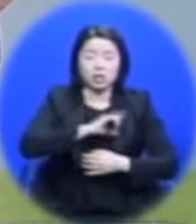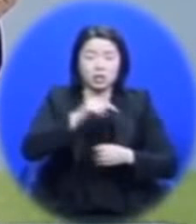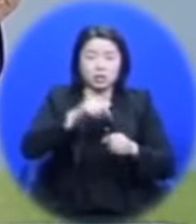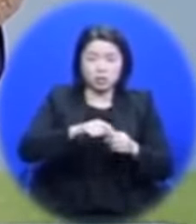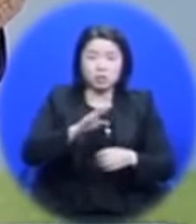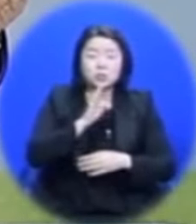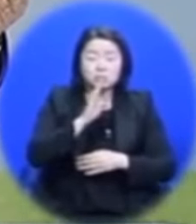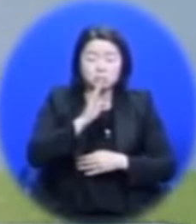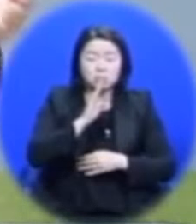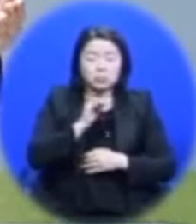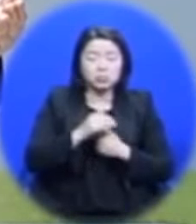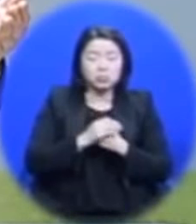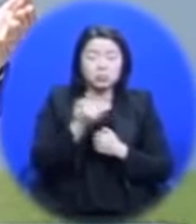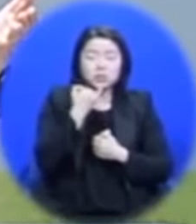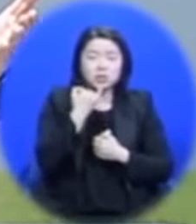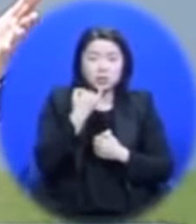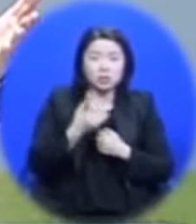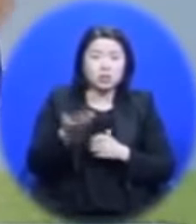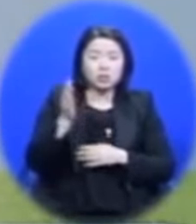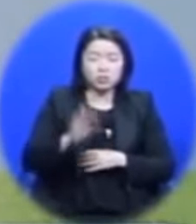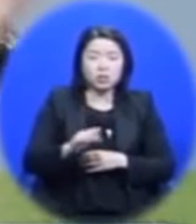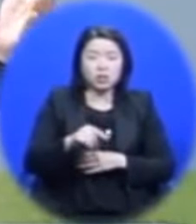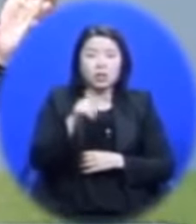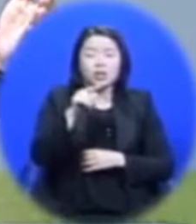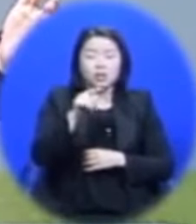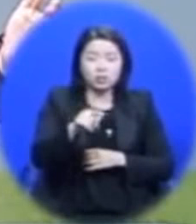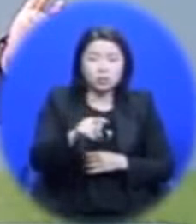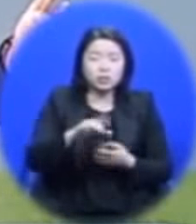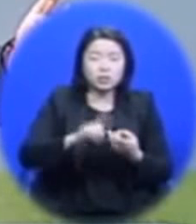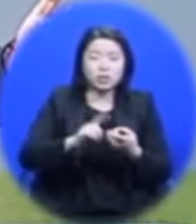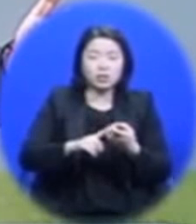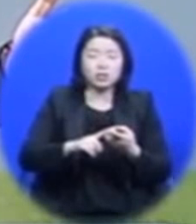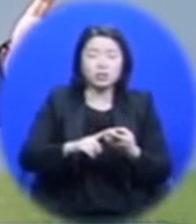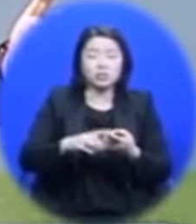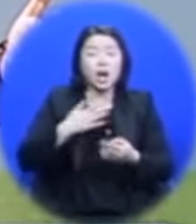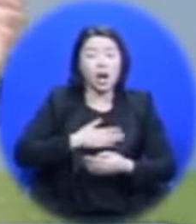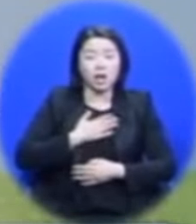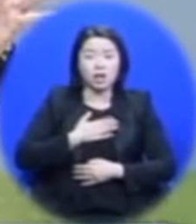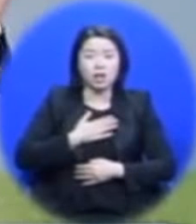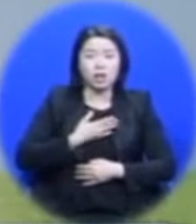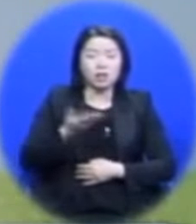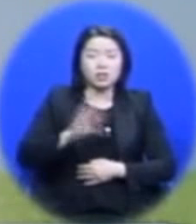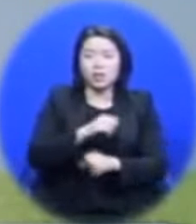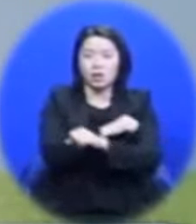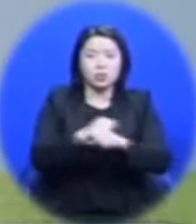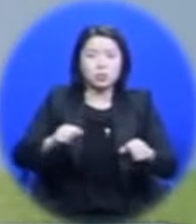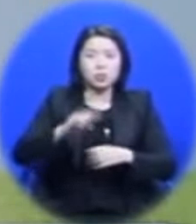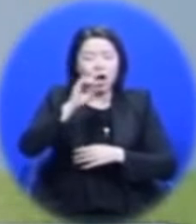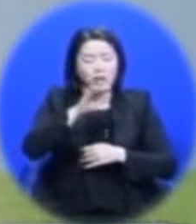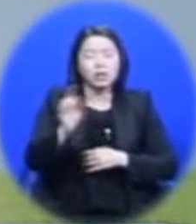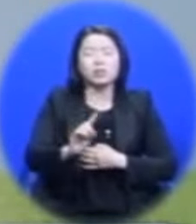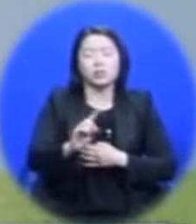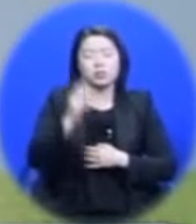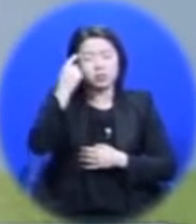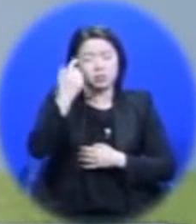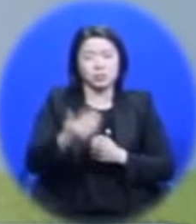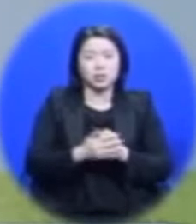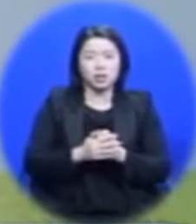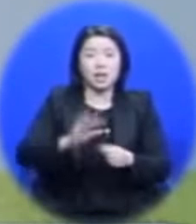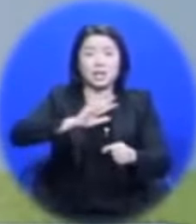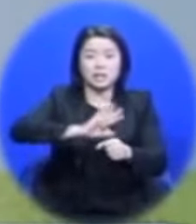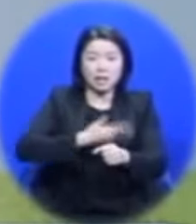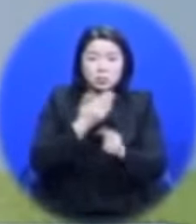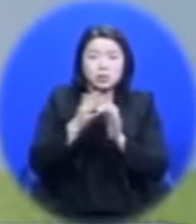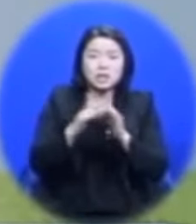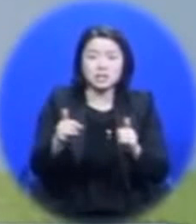들어요. 그런데 그래야 된다고는 알겠는데 용서가 안 되는데 어떻게? 그 잘못한